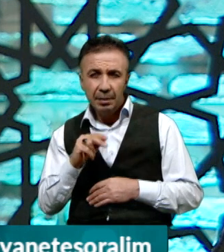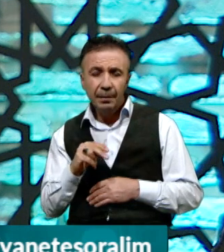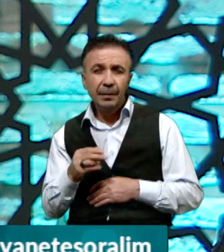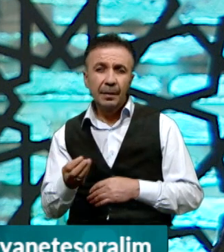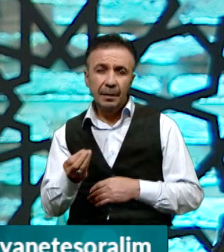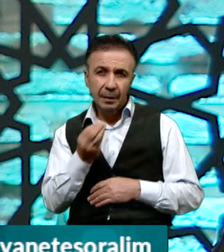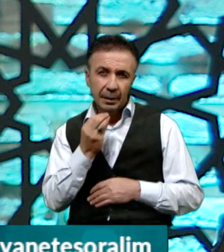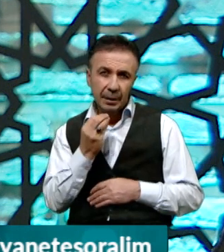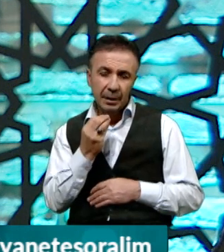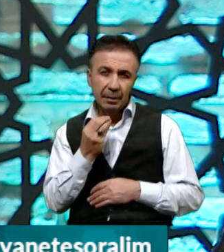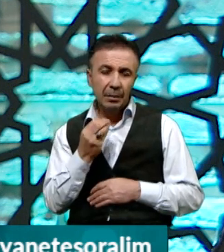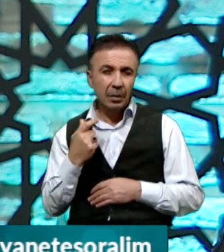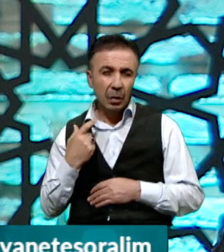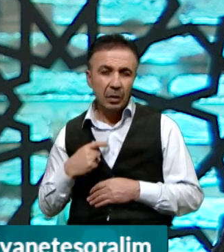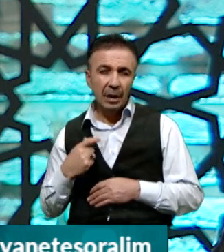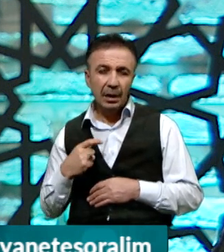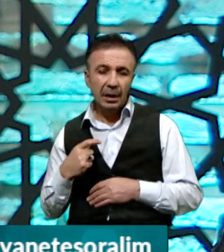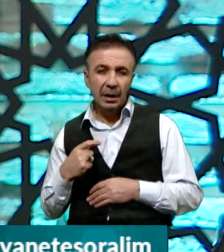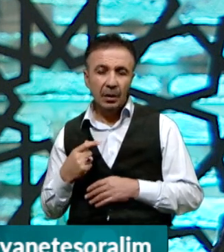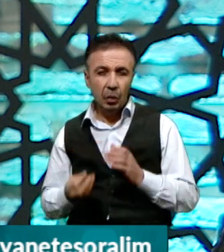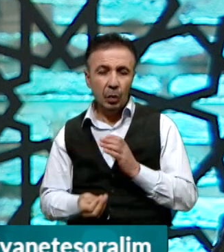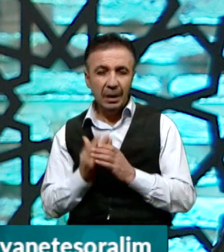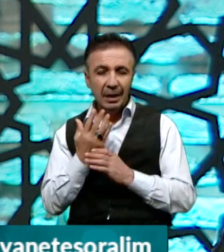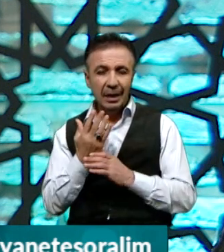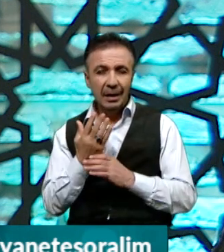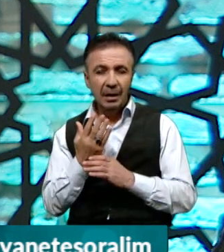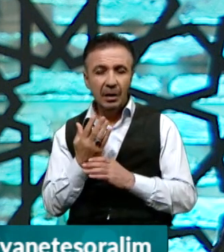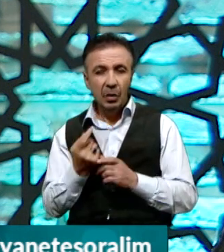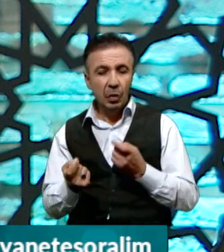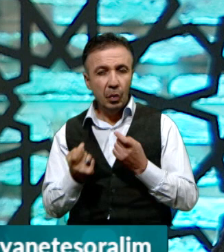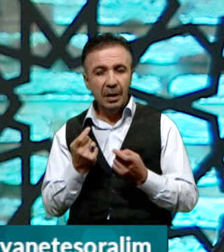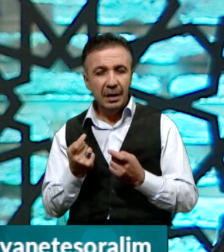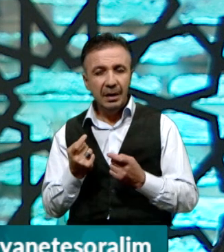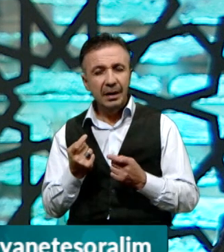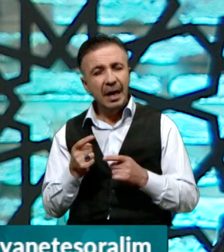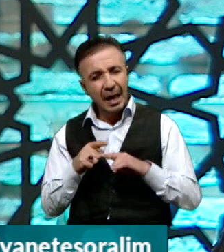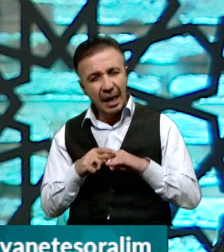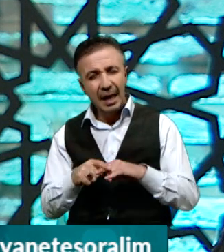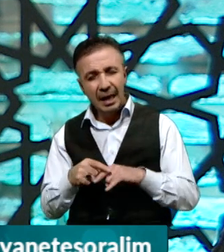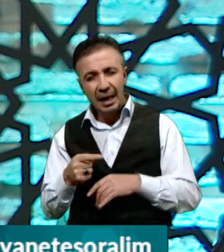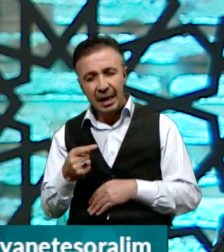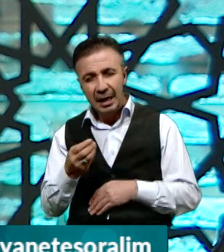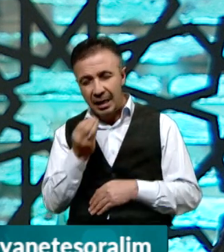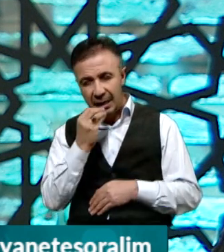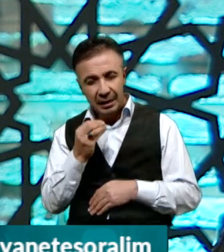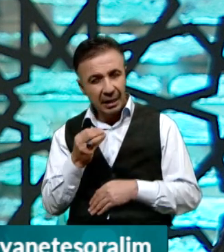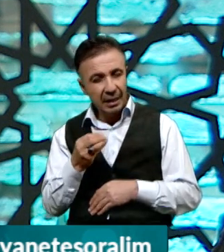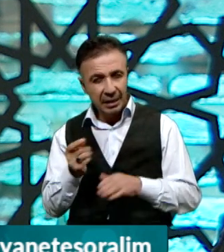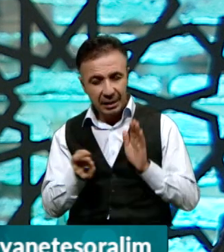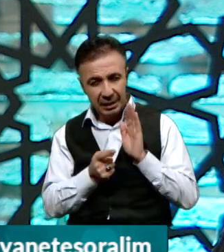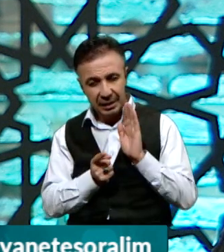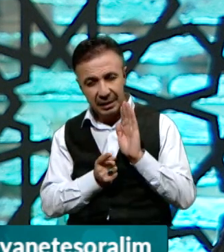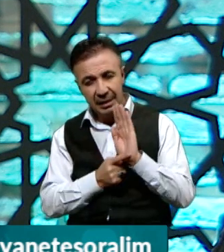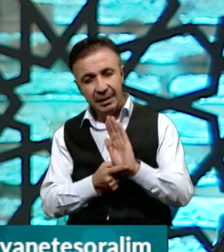yediğimiz özellikle üretilen ürünlerin helal gıda sertifikaları var. Bunu hem devletimiz hem de bazı özel